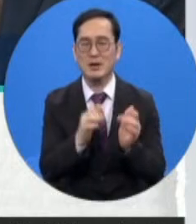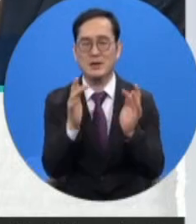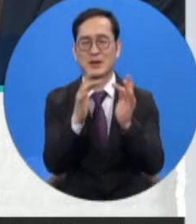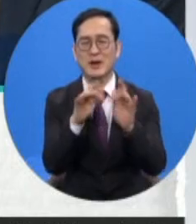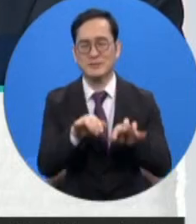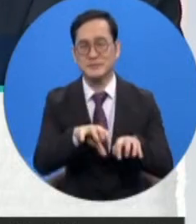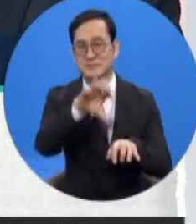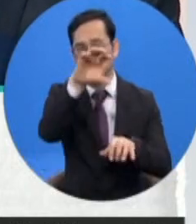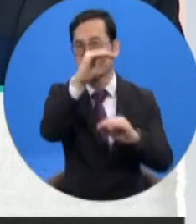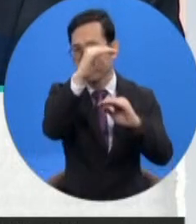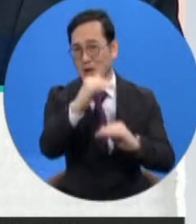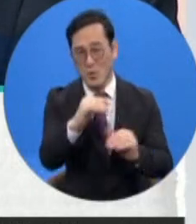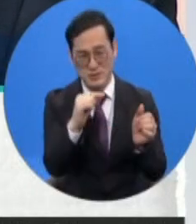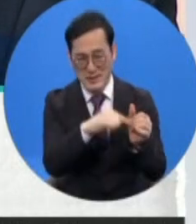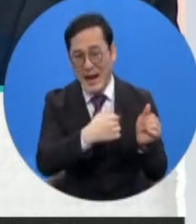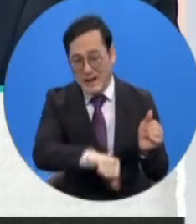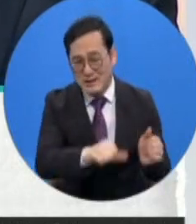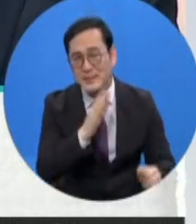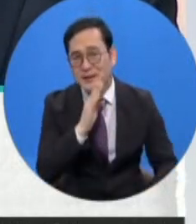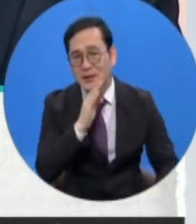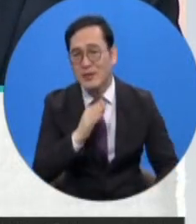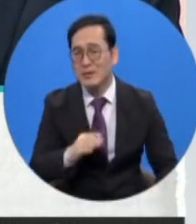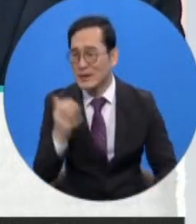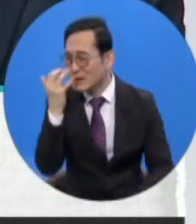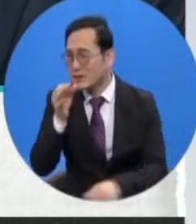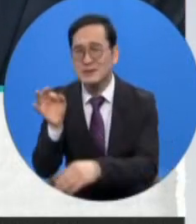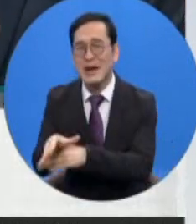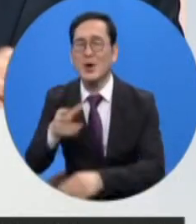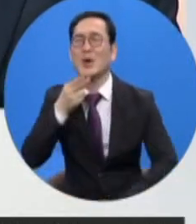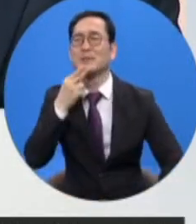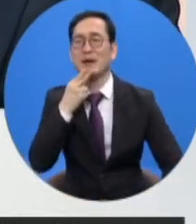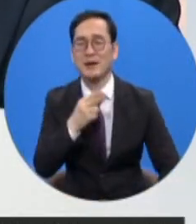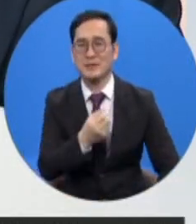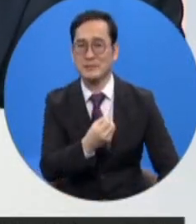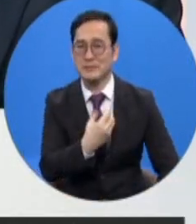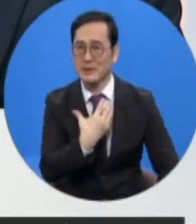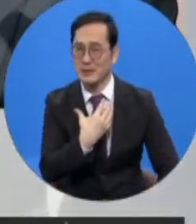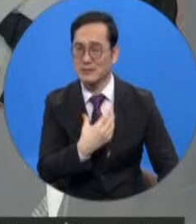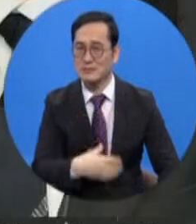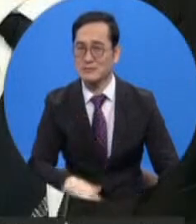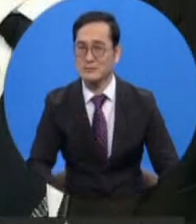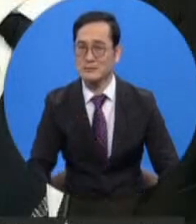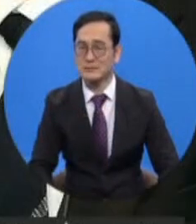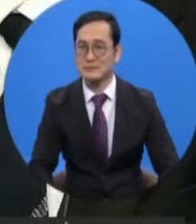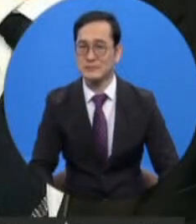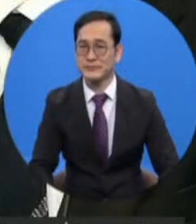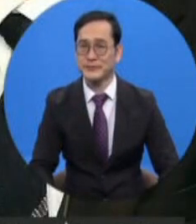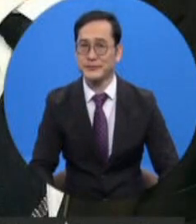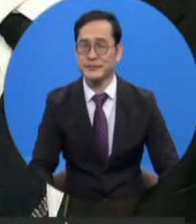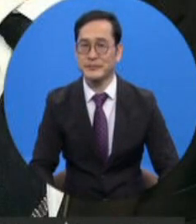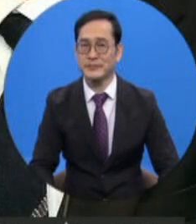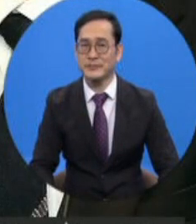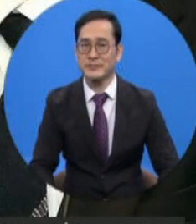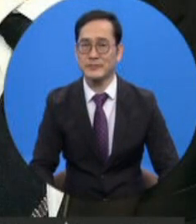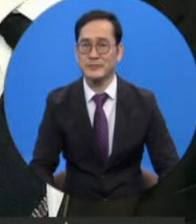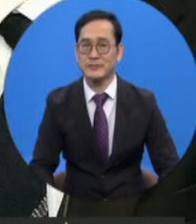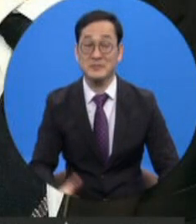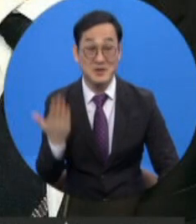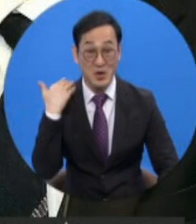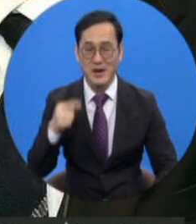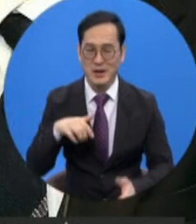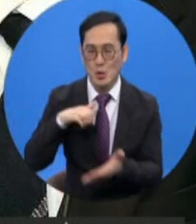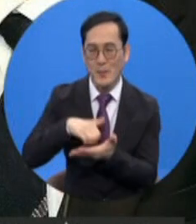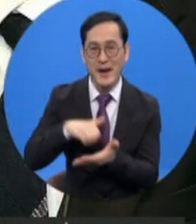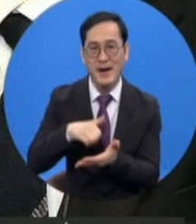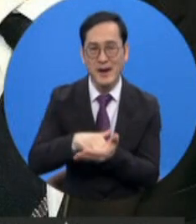성매매 사실은 없다 이렇게 확실히 이제 부인을 했습니다. 그런데 어제도 저희가 말씀드렸지만 자, 불법 도박 관련해서 이제 인정을 했죠.